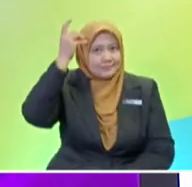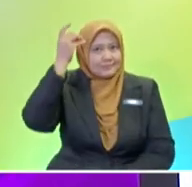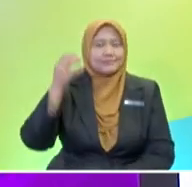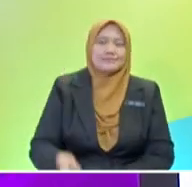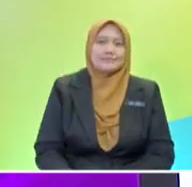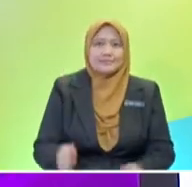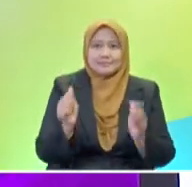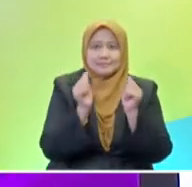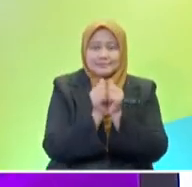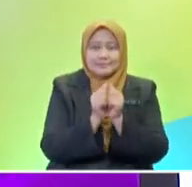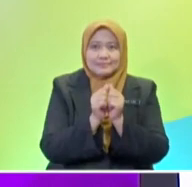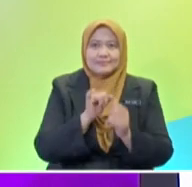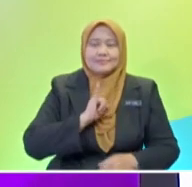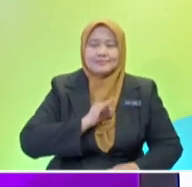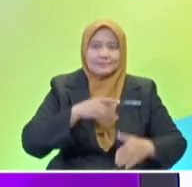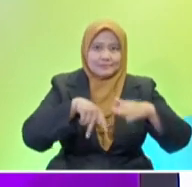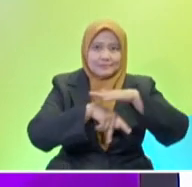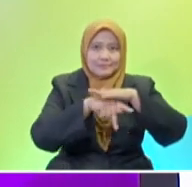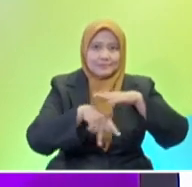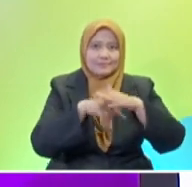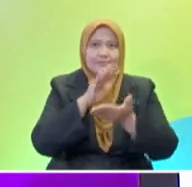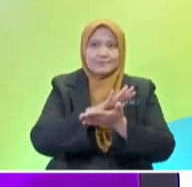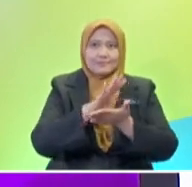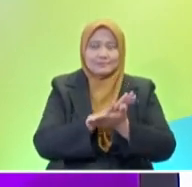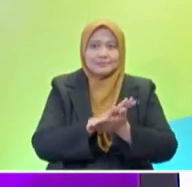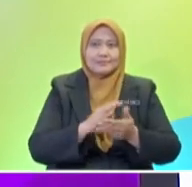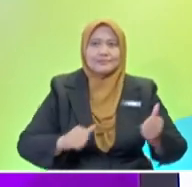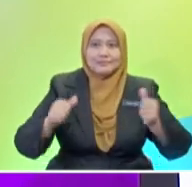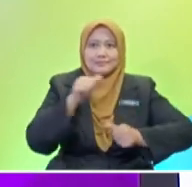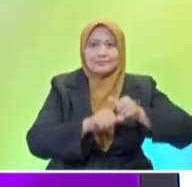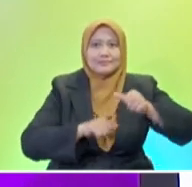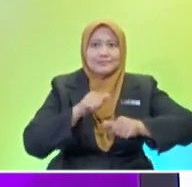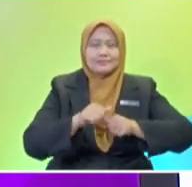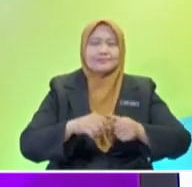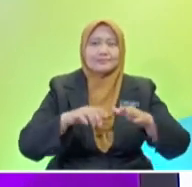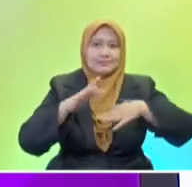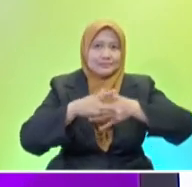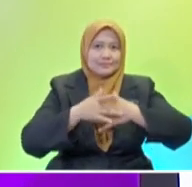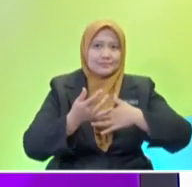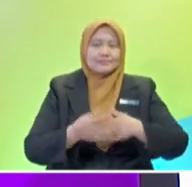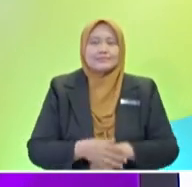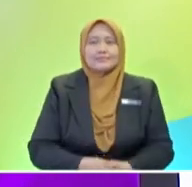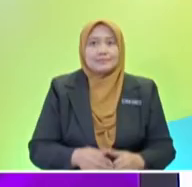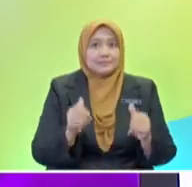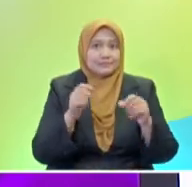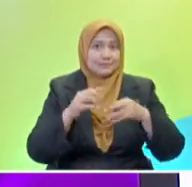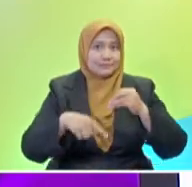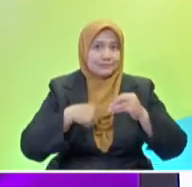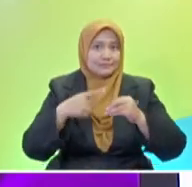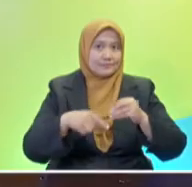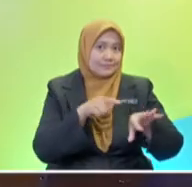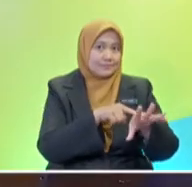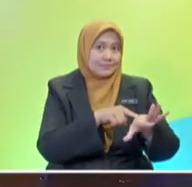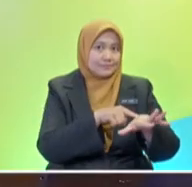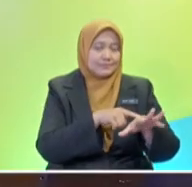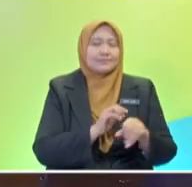slot prasekolah. Mata pelajaran yang kita pelajari ialah sains awal dan kita akan belajar berkenaan dengan daun bersama dengan